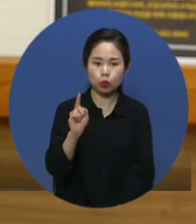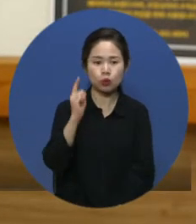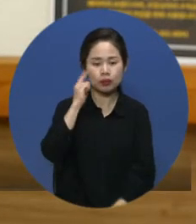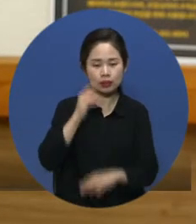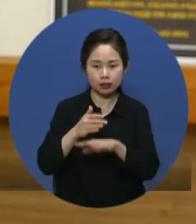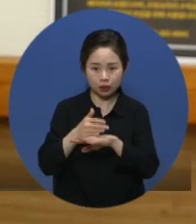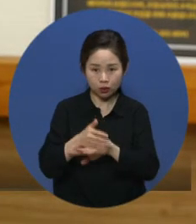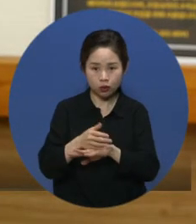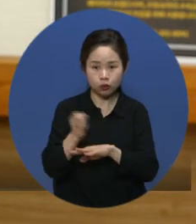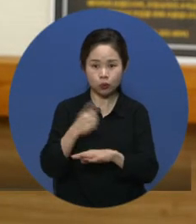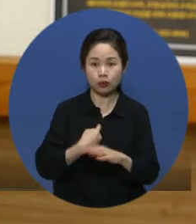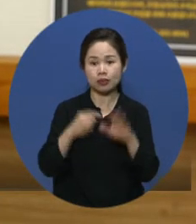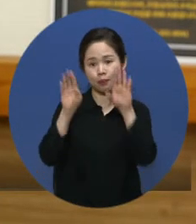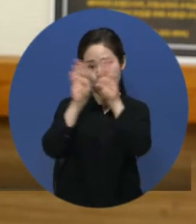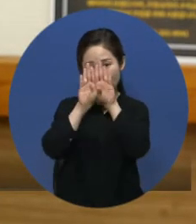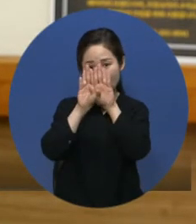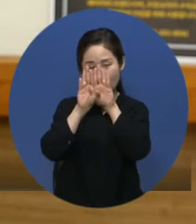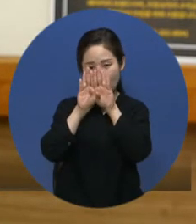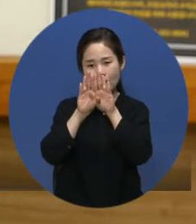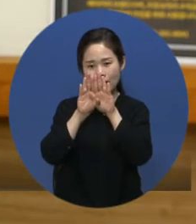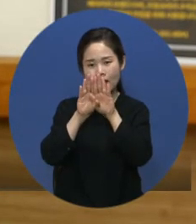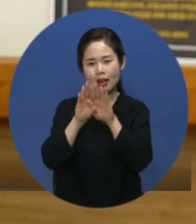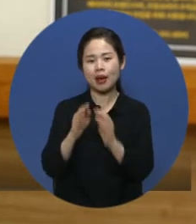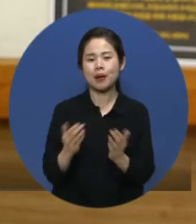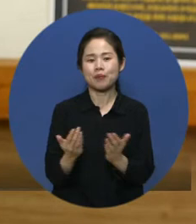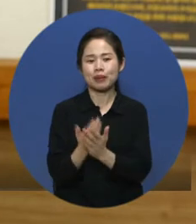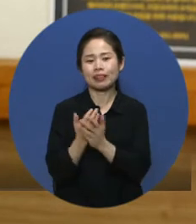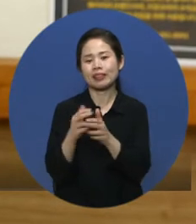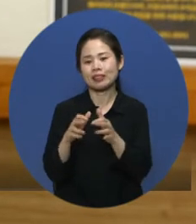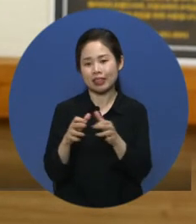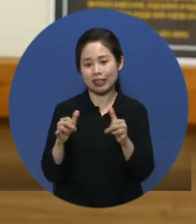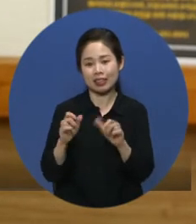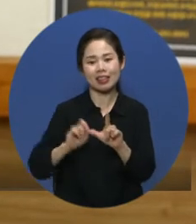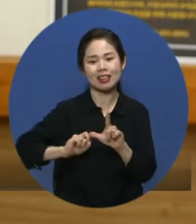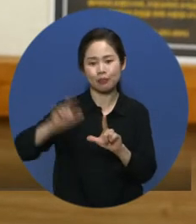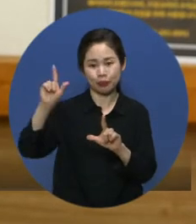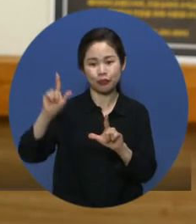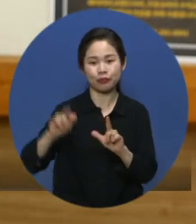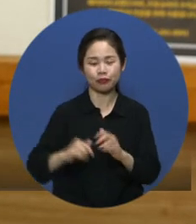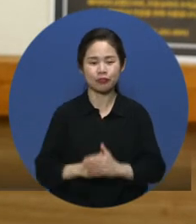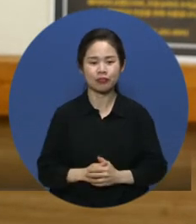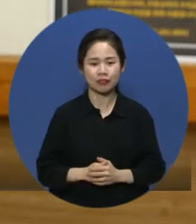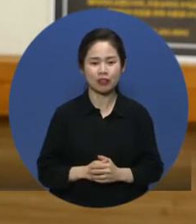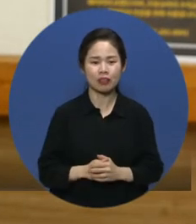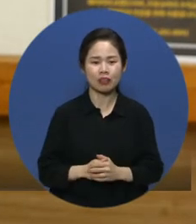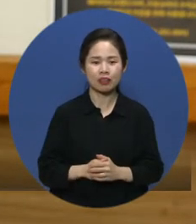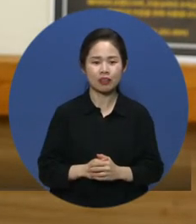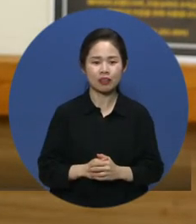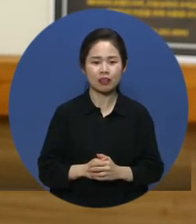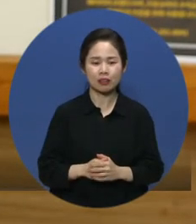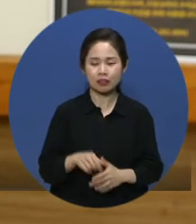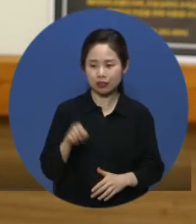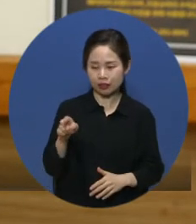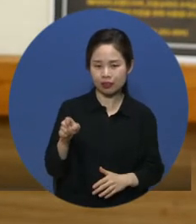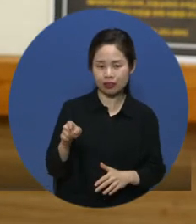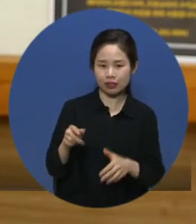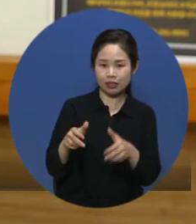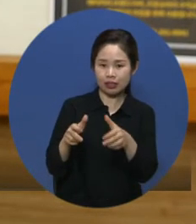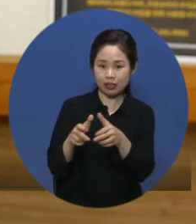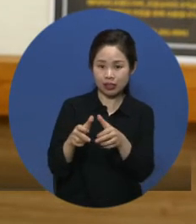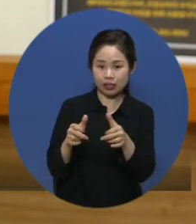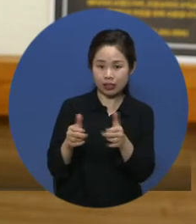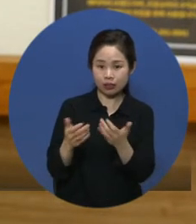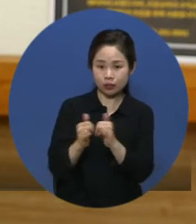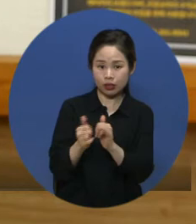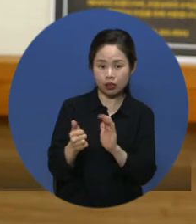지적장애나 자폐성 장애 같은 발달장애인 분들이 대부분이고요. 그리고 그 장애인 근로자들을